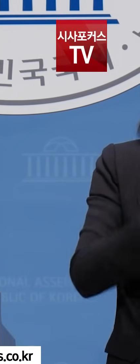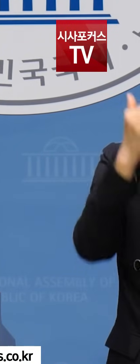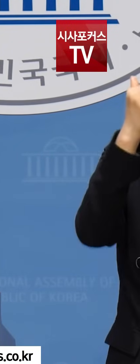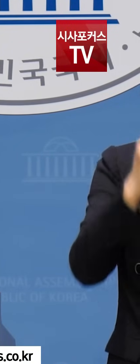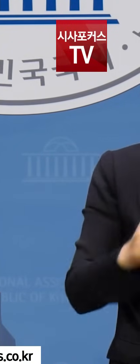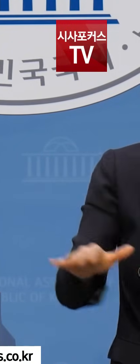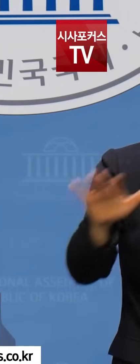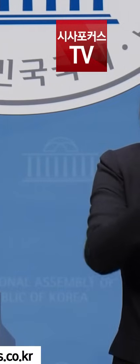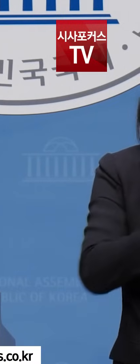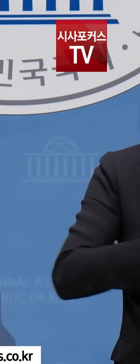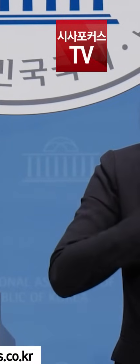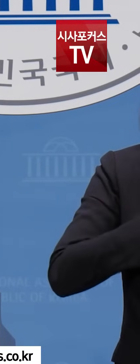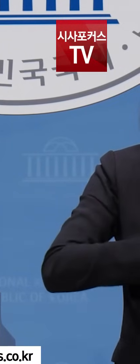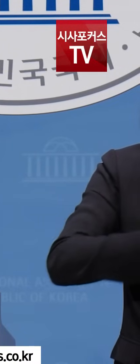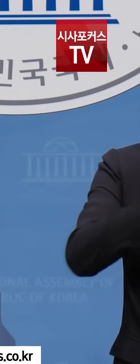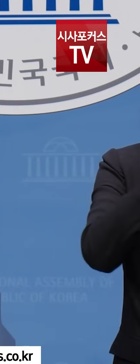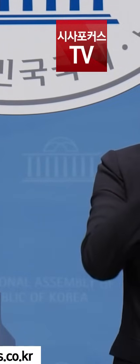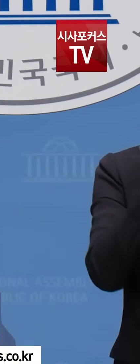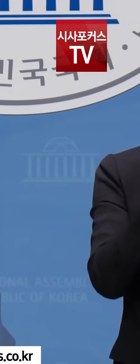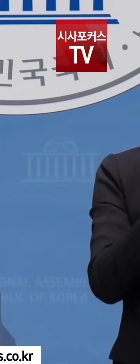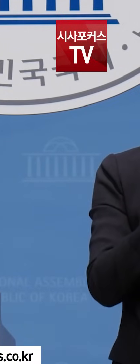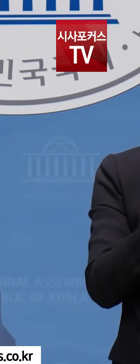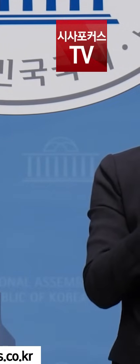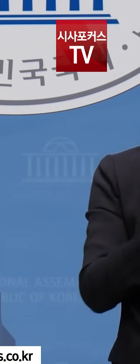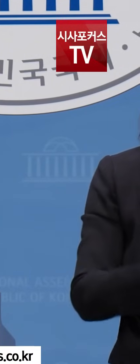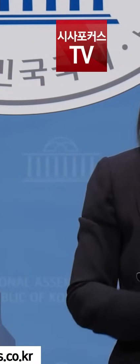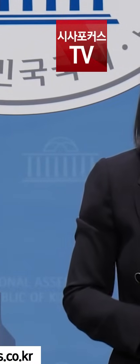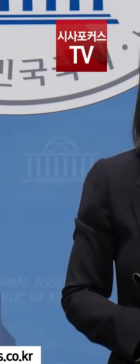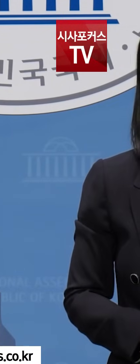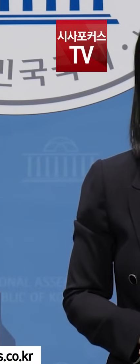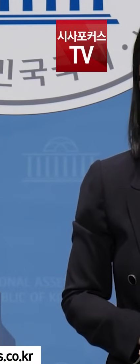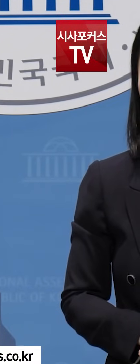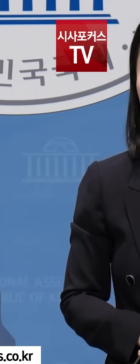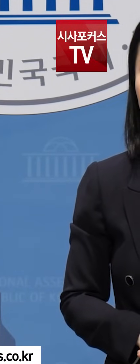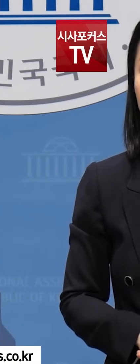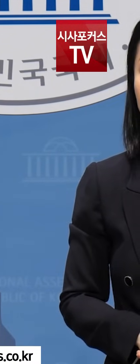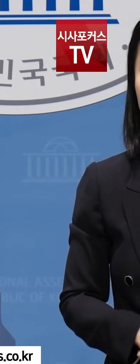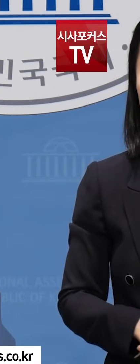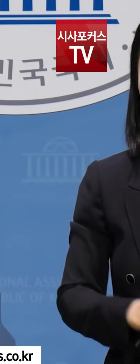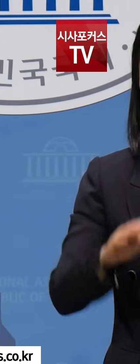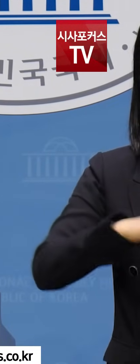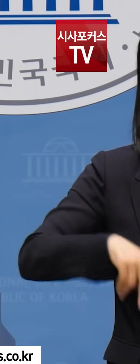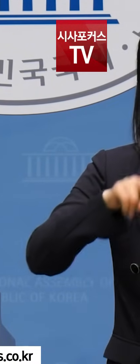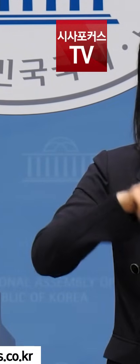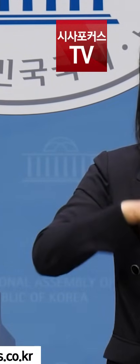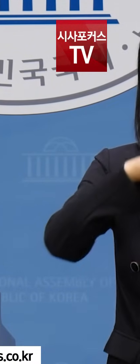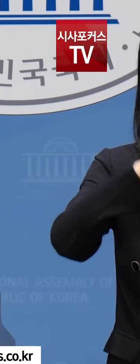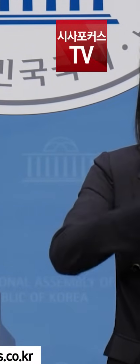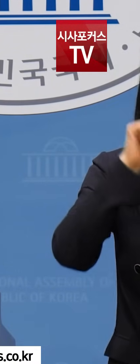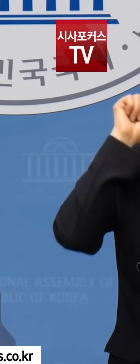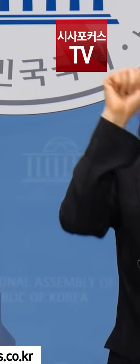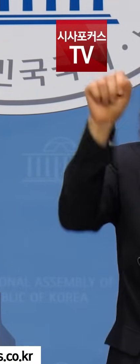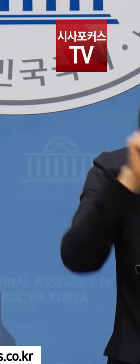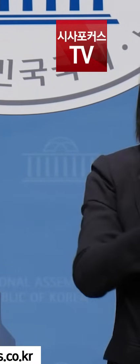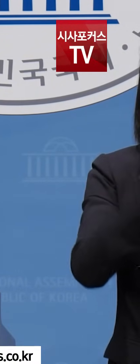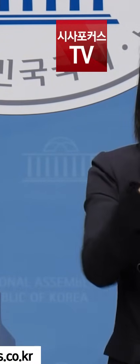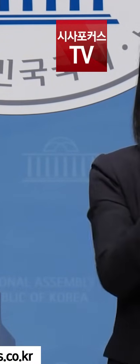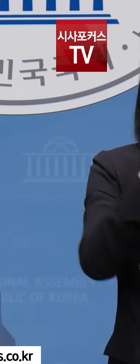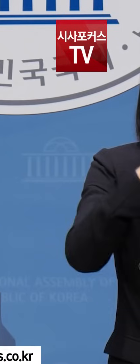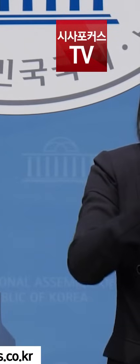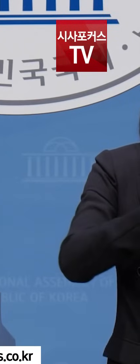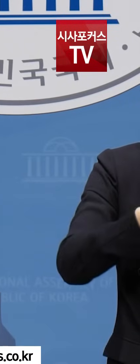모두 소상하게 알고 있을 것이 틀림이 없습니다. 이제 공직선거에 나선 곽상원